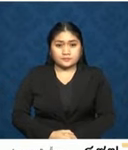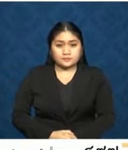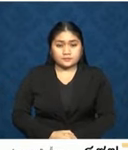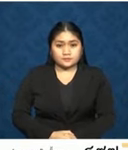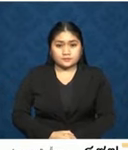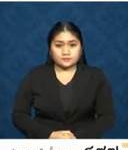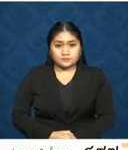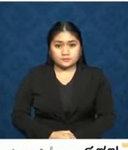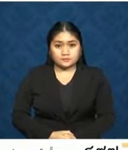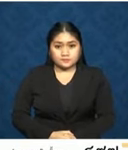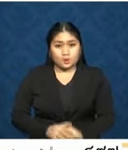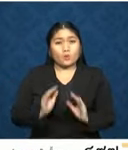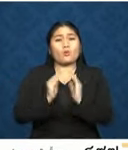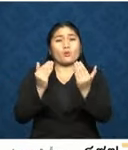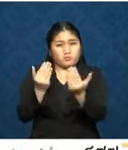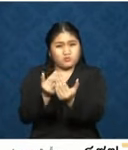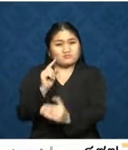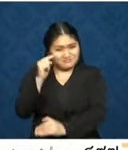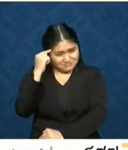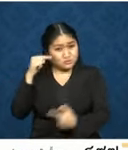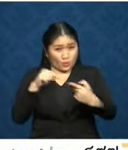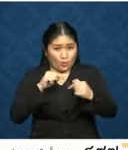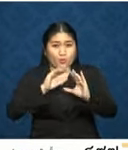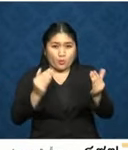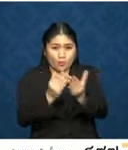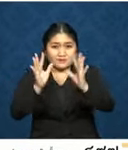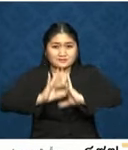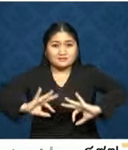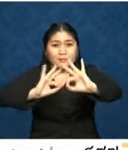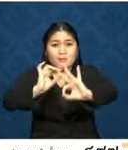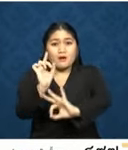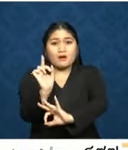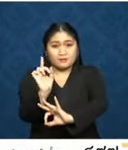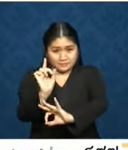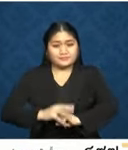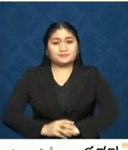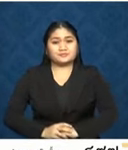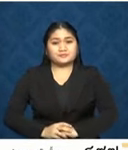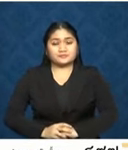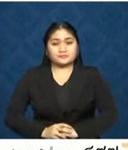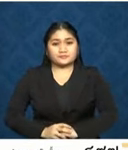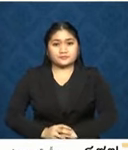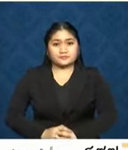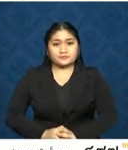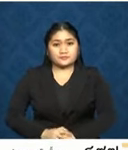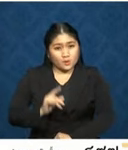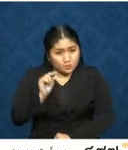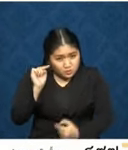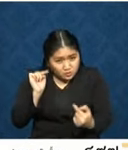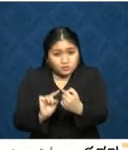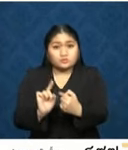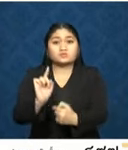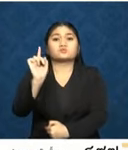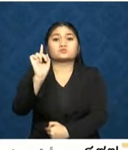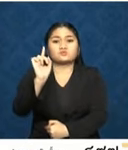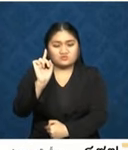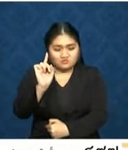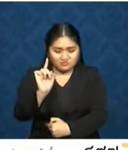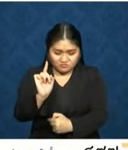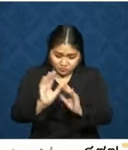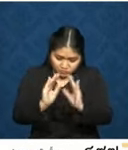เอ่อครอบครัวนะครับสถาบันครอบครัวเป็นสิ่งที่สำคัญที่จะก่อให้เกิดสิ่ง